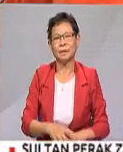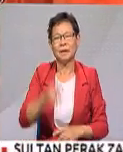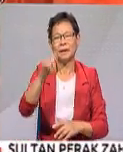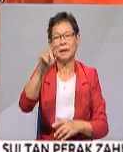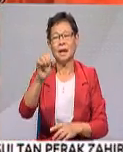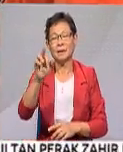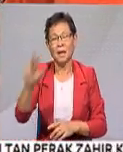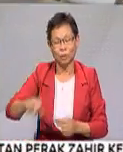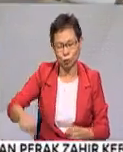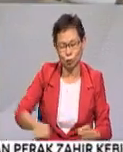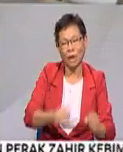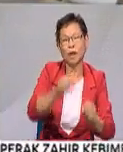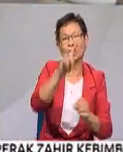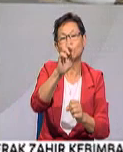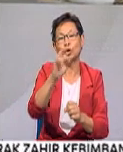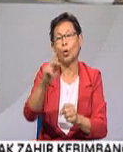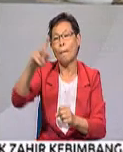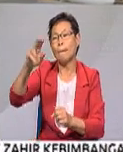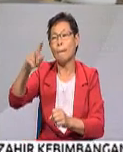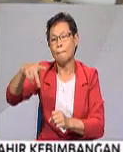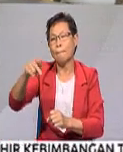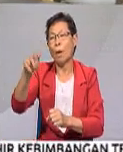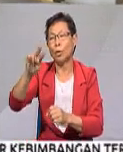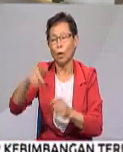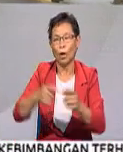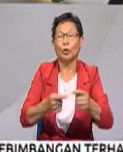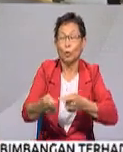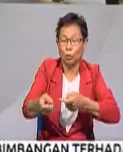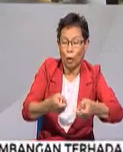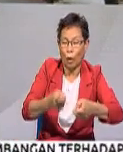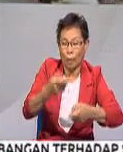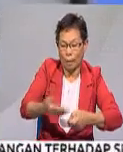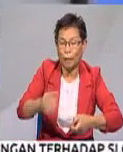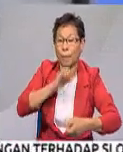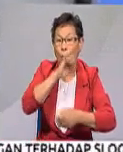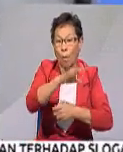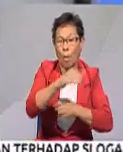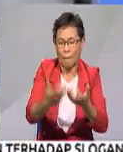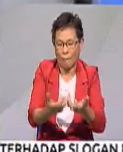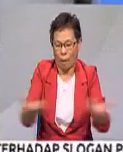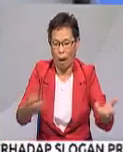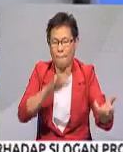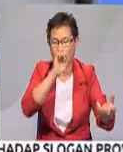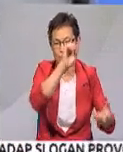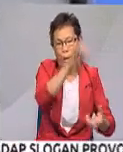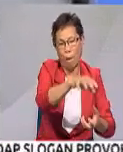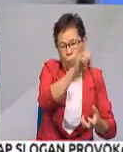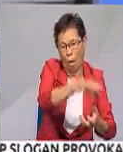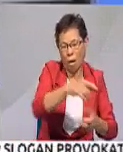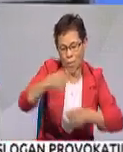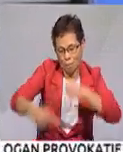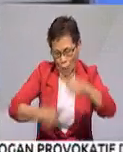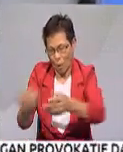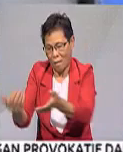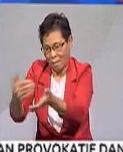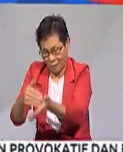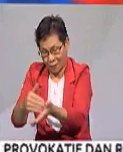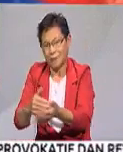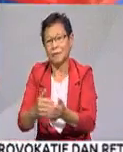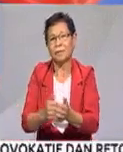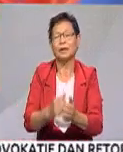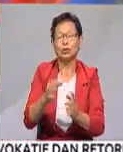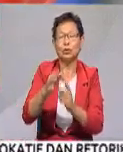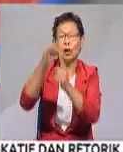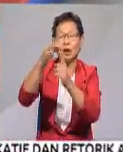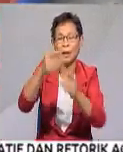TSR Sungai Toh Pawang menggunakan konsep utama pengurusan sisa pepejal iaitu pengasingan bahan buangan yang boleh dikitar semula. Ini